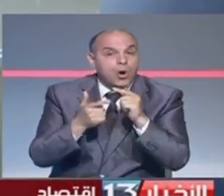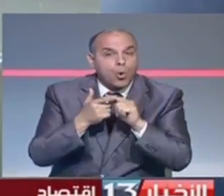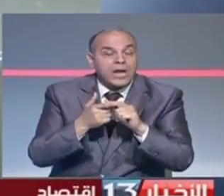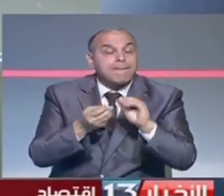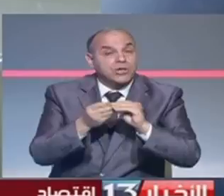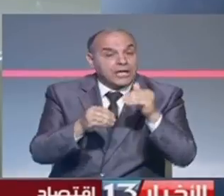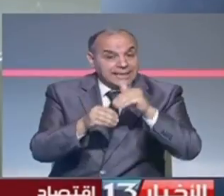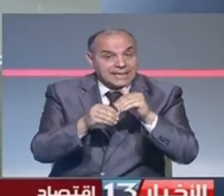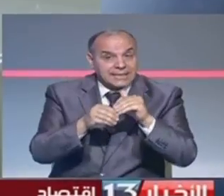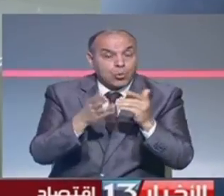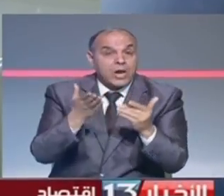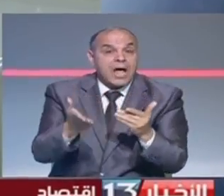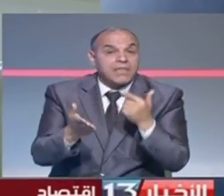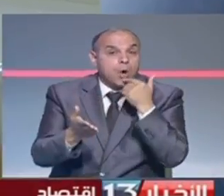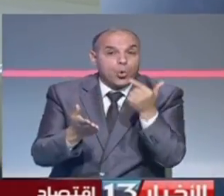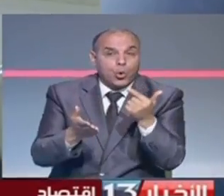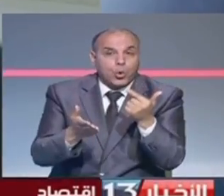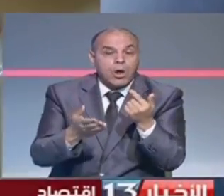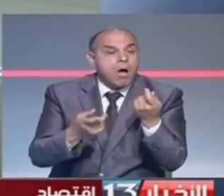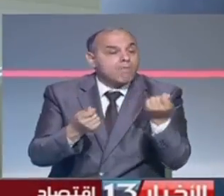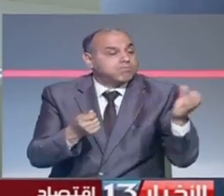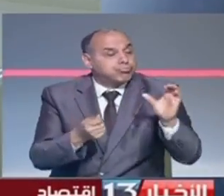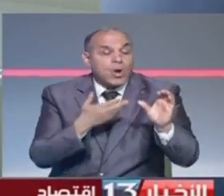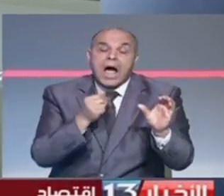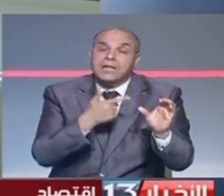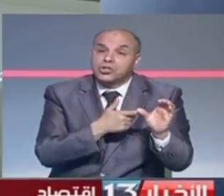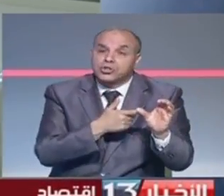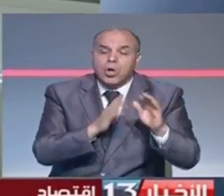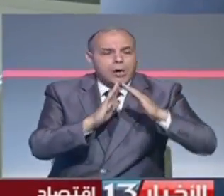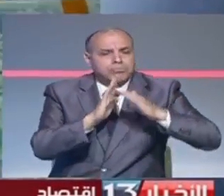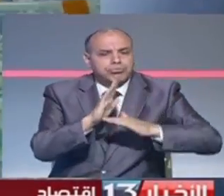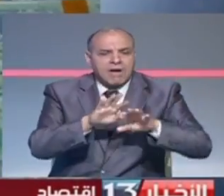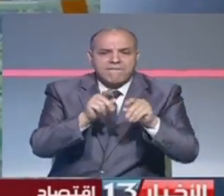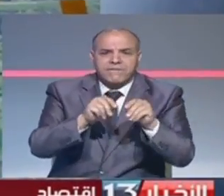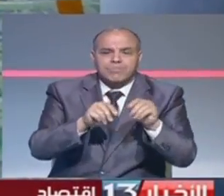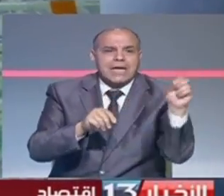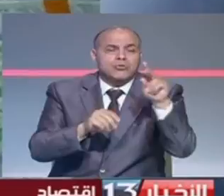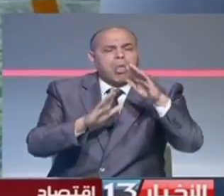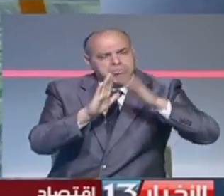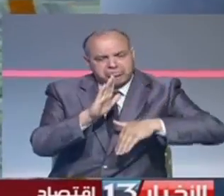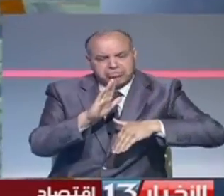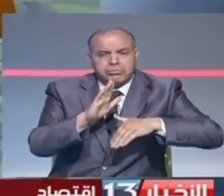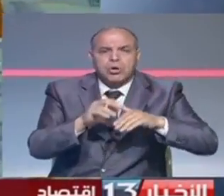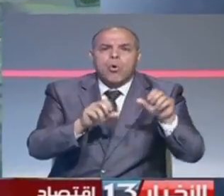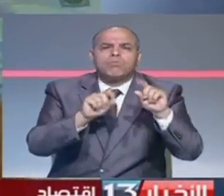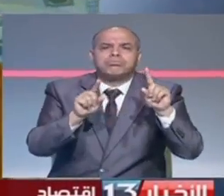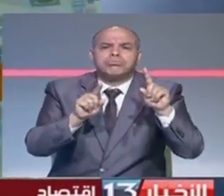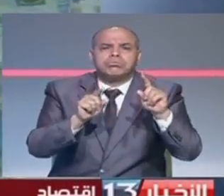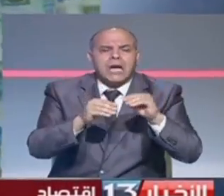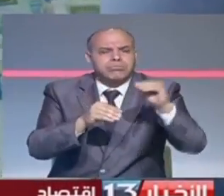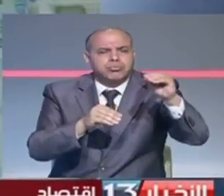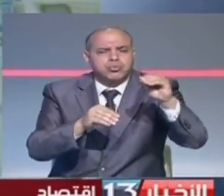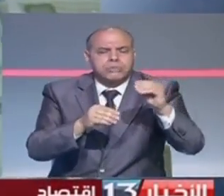الاقتصاديه التي تتجلى عبر ارتفاع كلفه التمويل وانخفاض للعائدات السياحيه وتباطؤ واضح لنمو الناتج